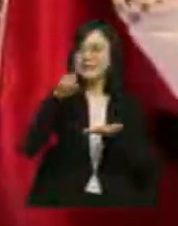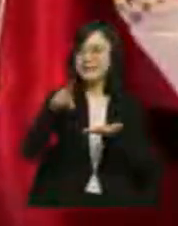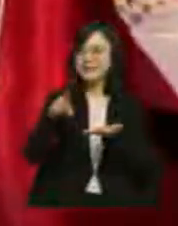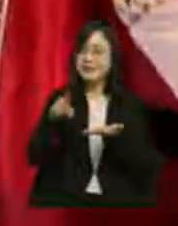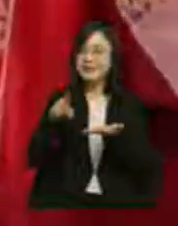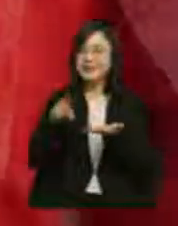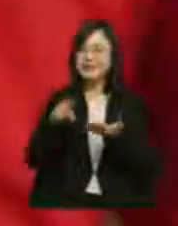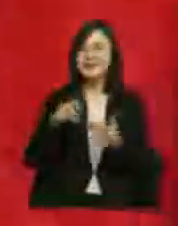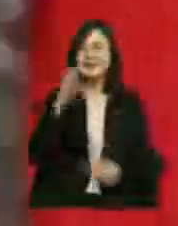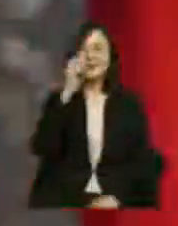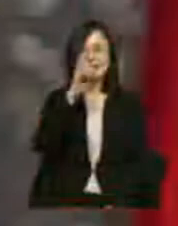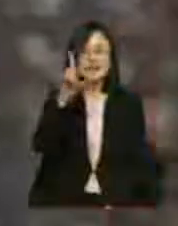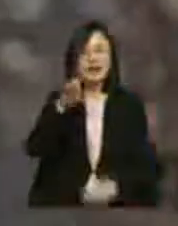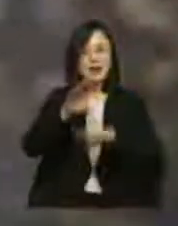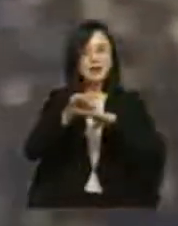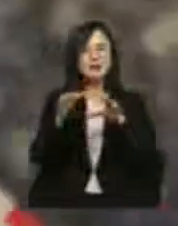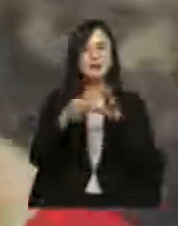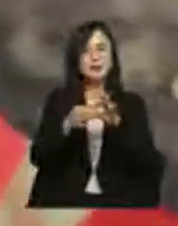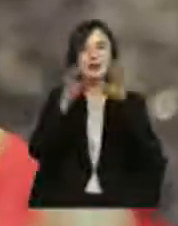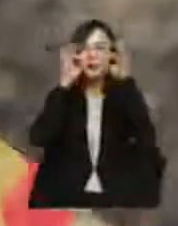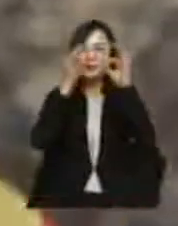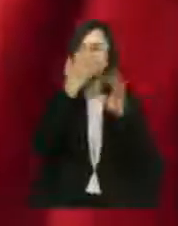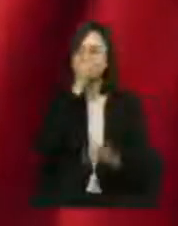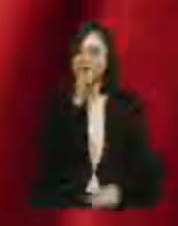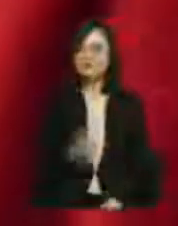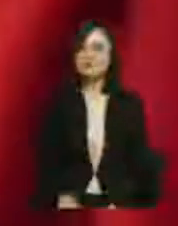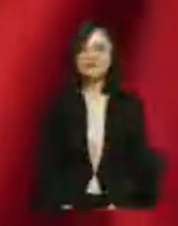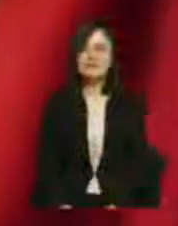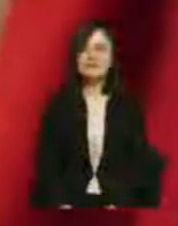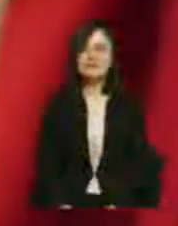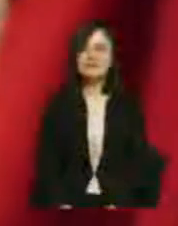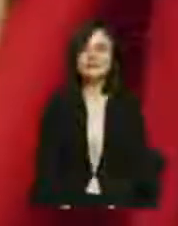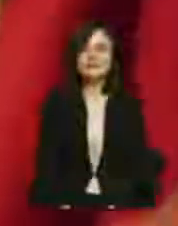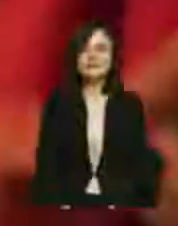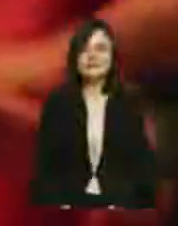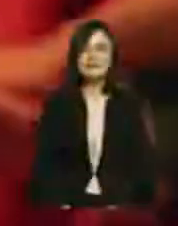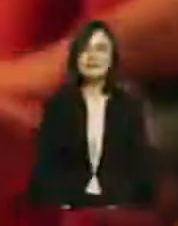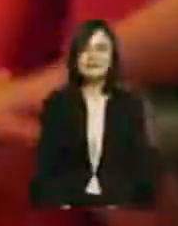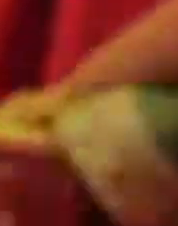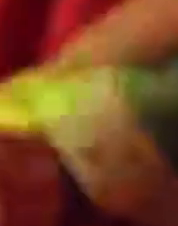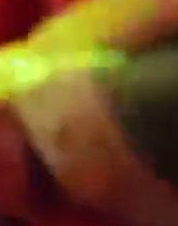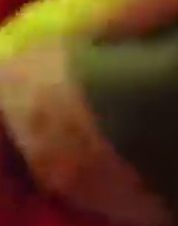TV 방송을 통해 만나볼 수 있습니다. 딜라이브 서울 경기 케이블 TV 진기훈입니다.